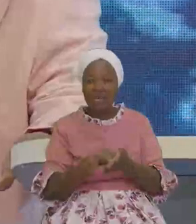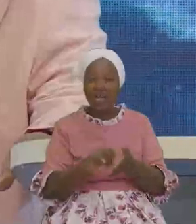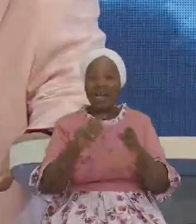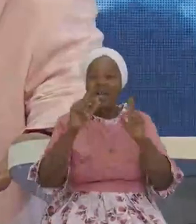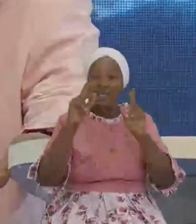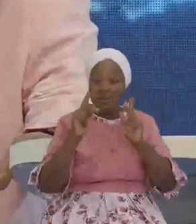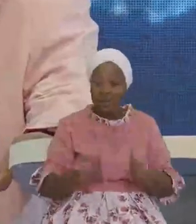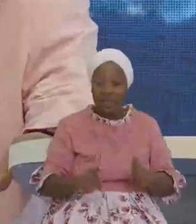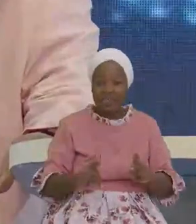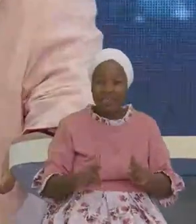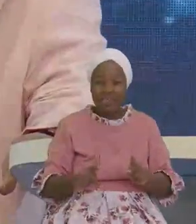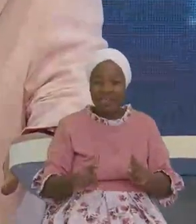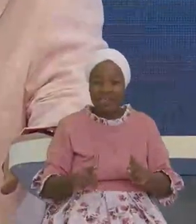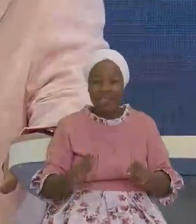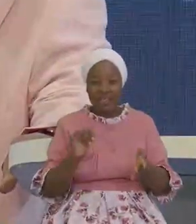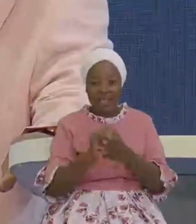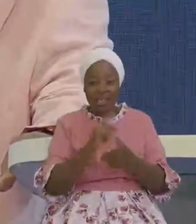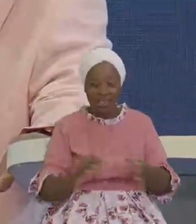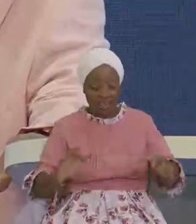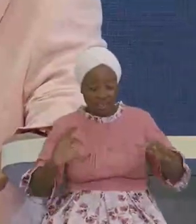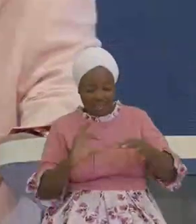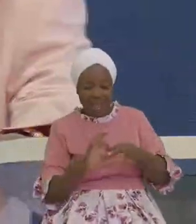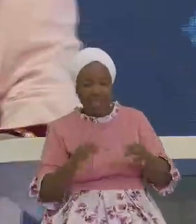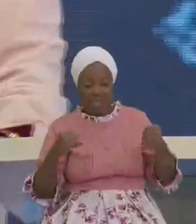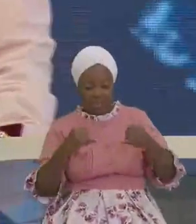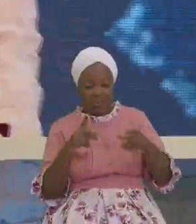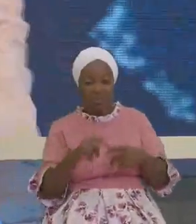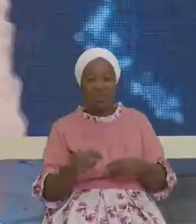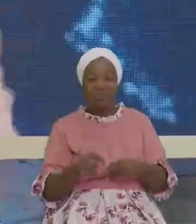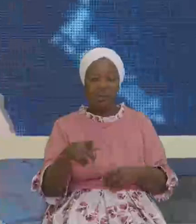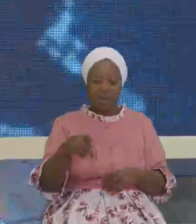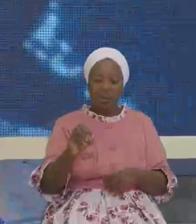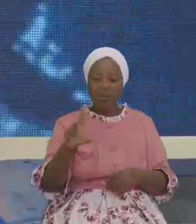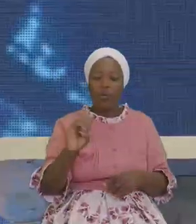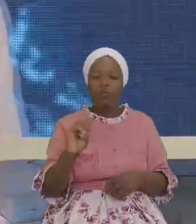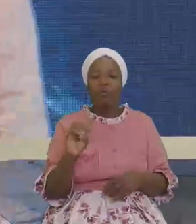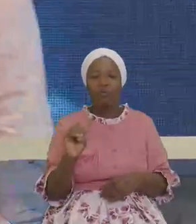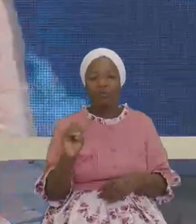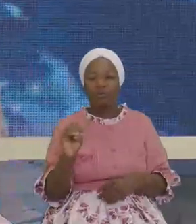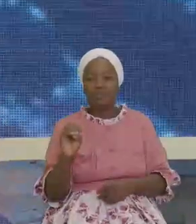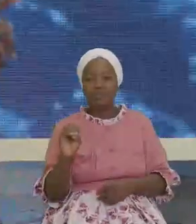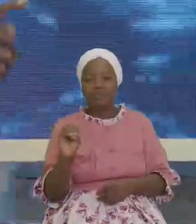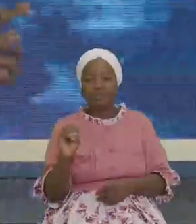Parce que en détachant, en déliant ces personnes liées au poteau,